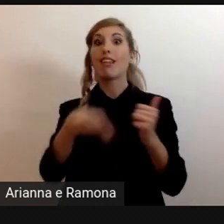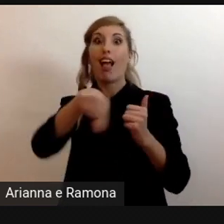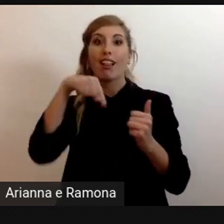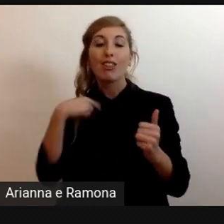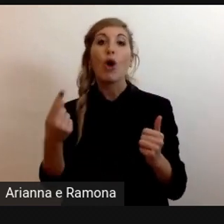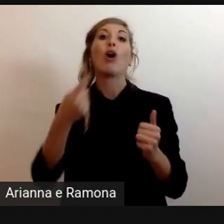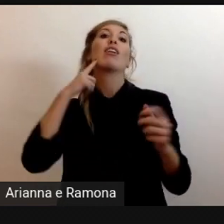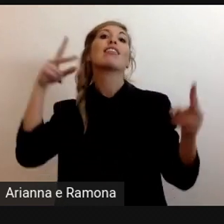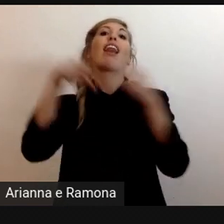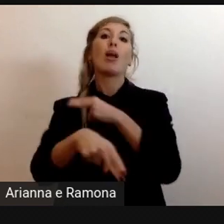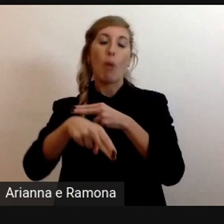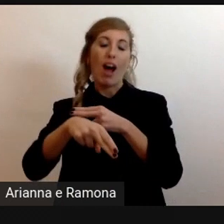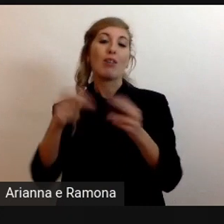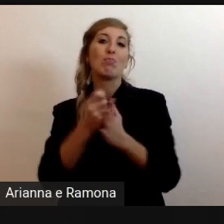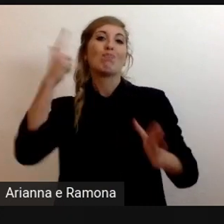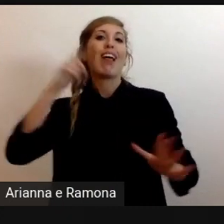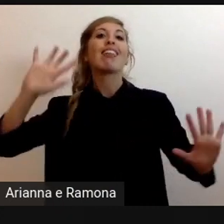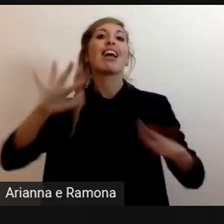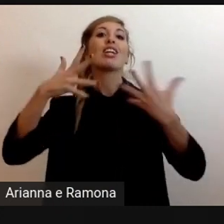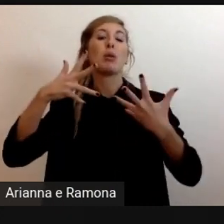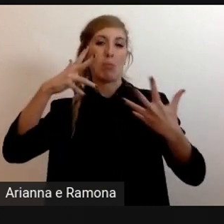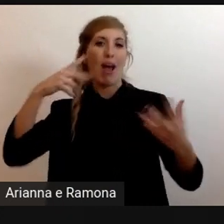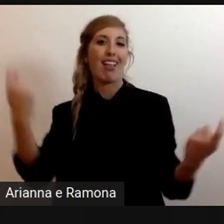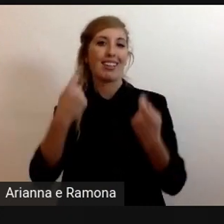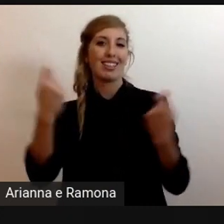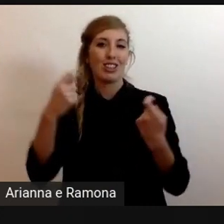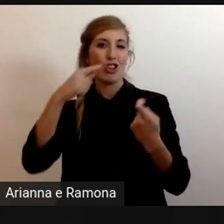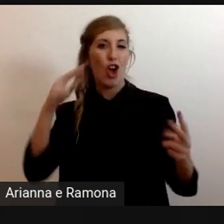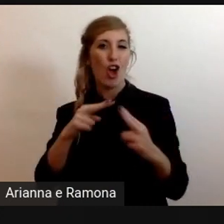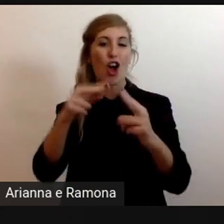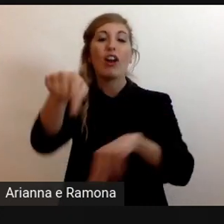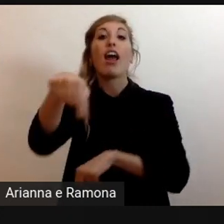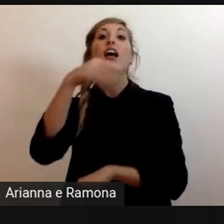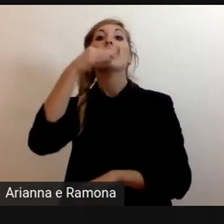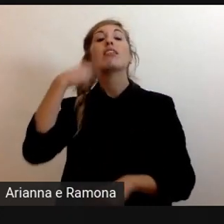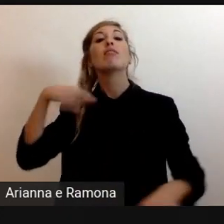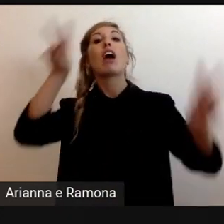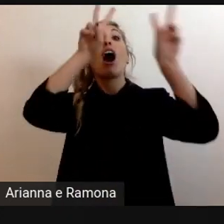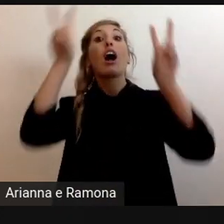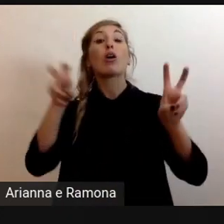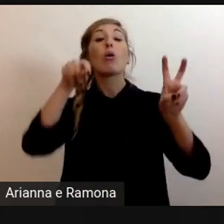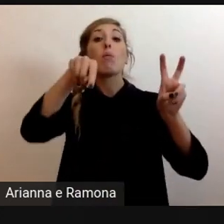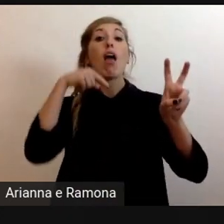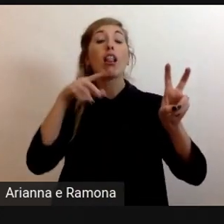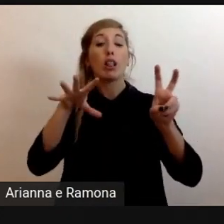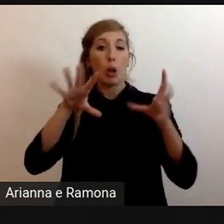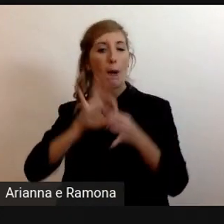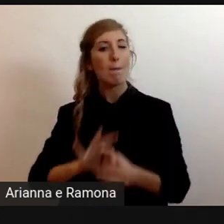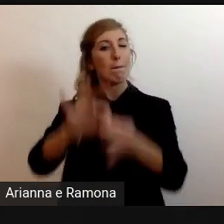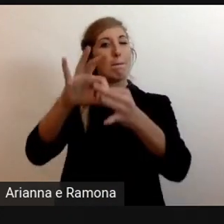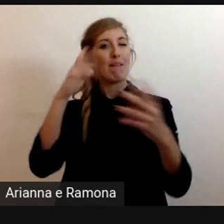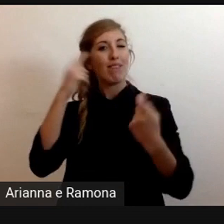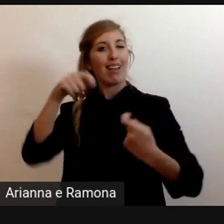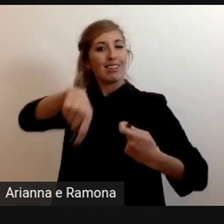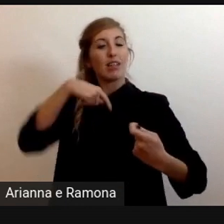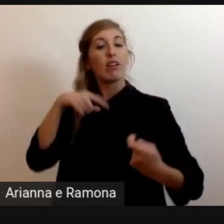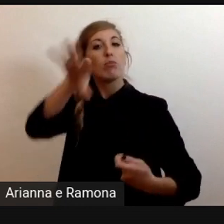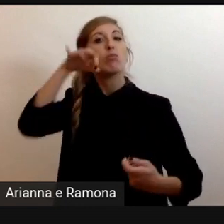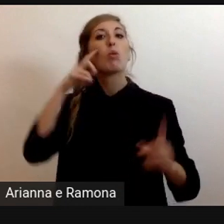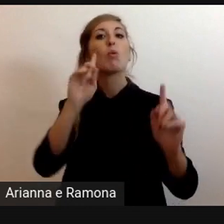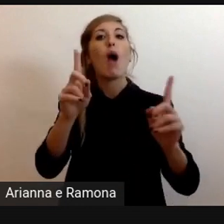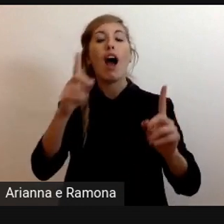edizione motivo per cui come tematica come filo con tutto il festival è stato scelto il dono